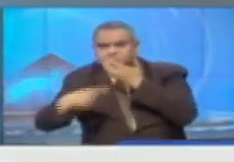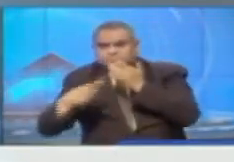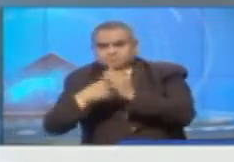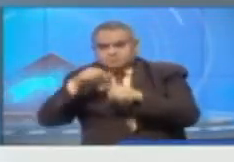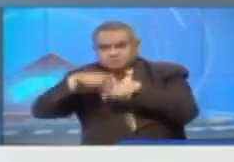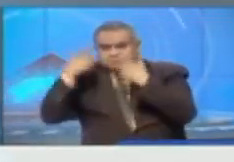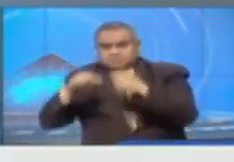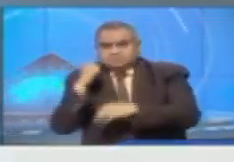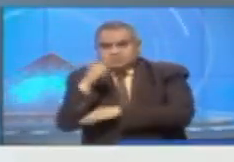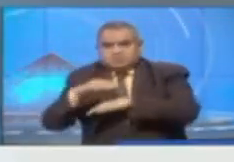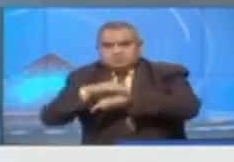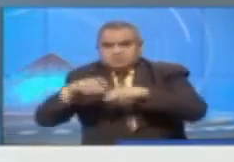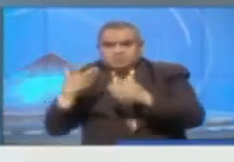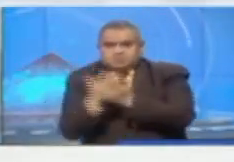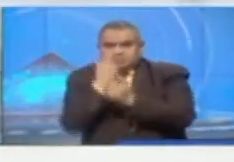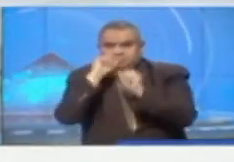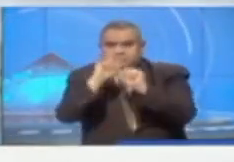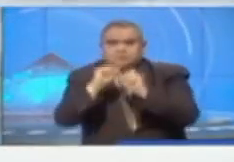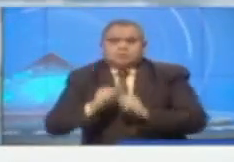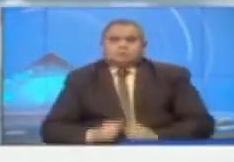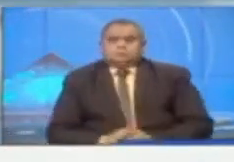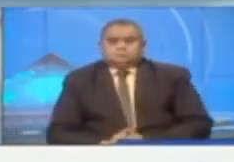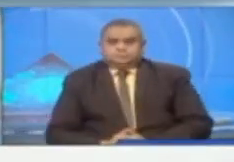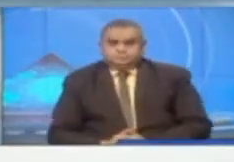الاقتراب لوسائط الإبرار.